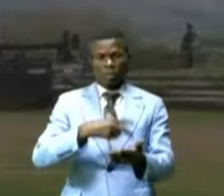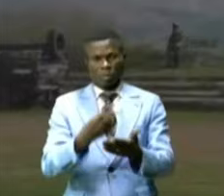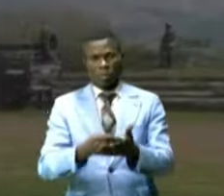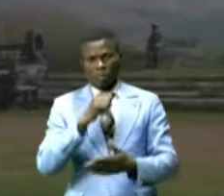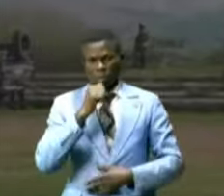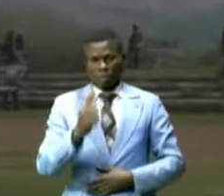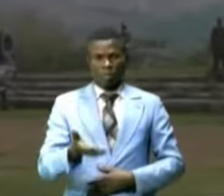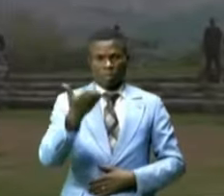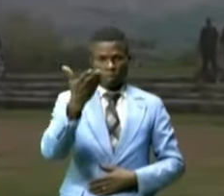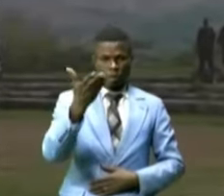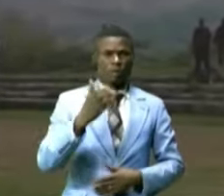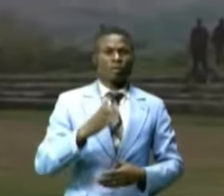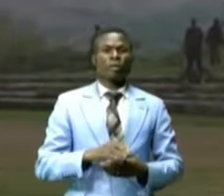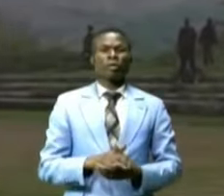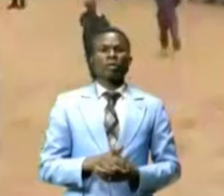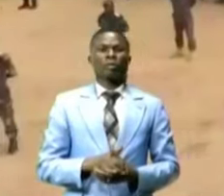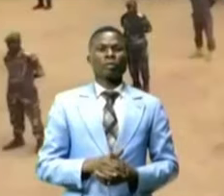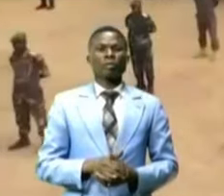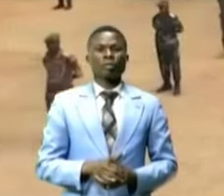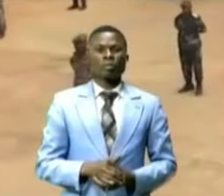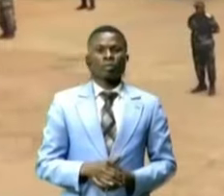que vous êtes prêts à la génération?